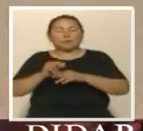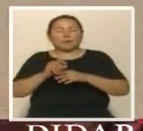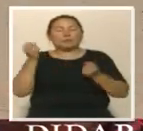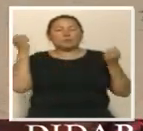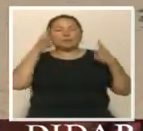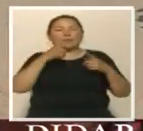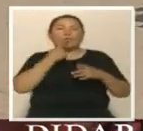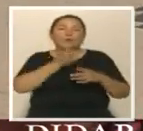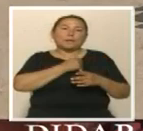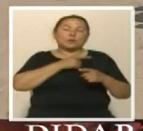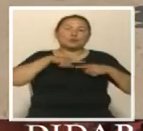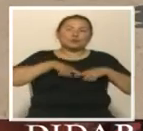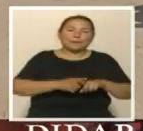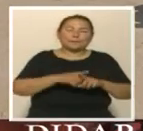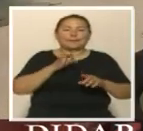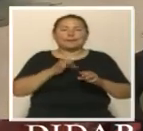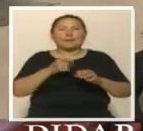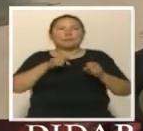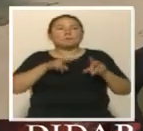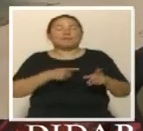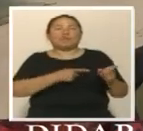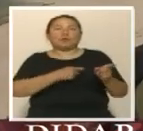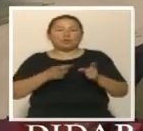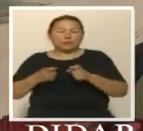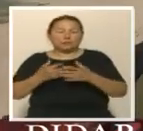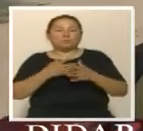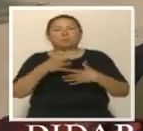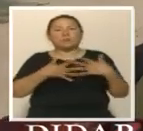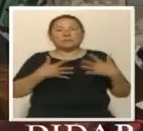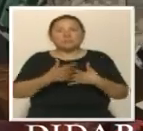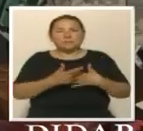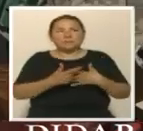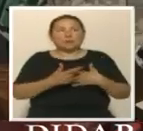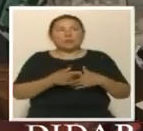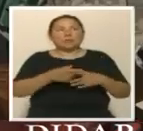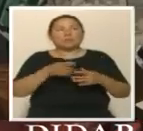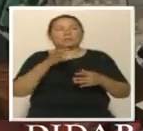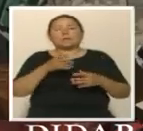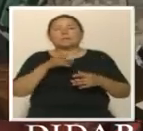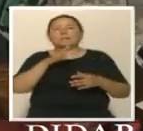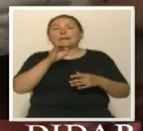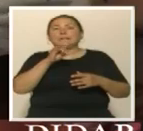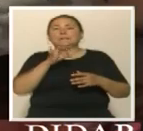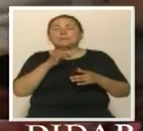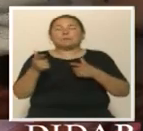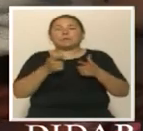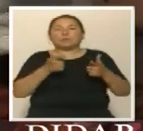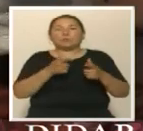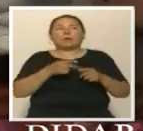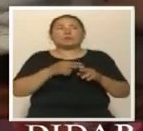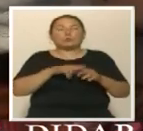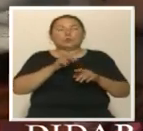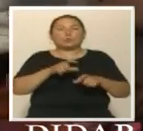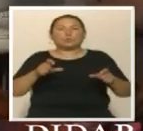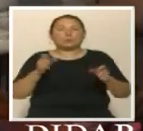военную технику и вооружение по специальности. Практическим занятиям предшествовал курс теоретической подготовки, на котором солдаты